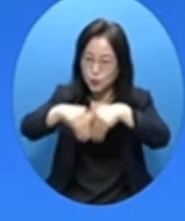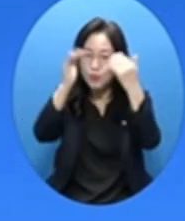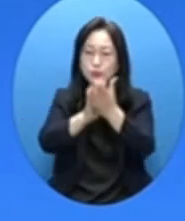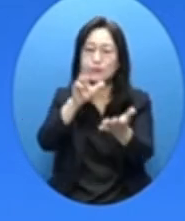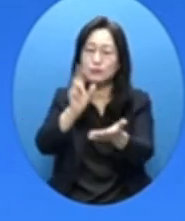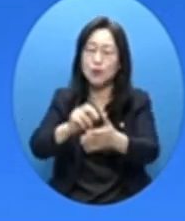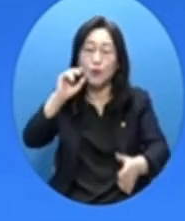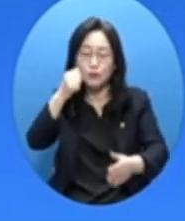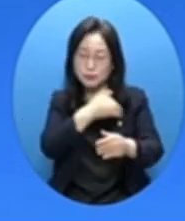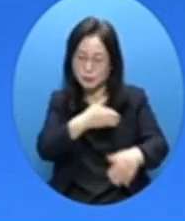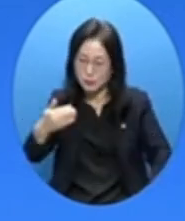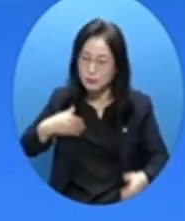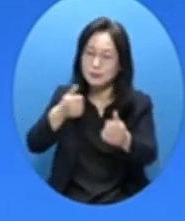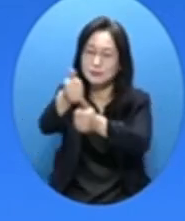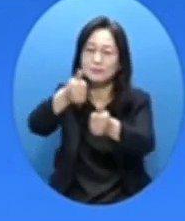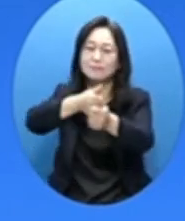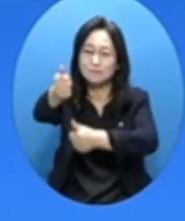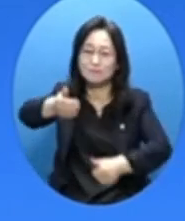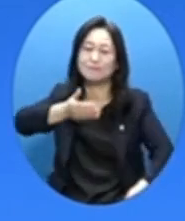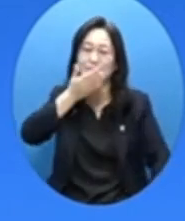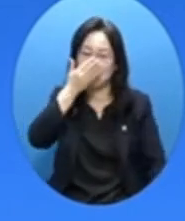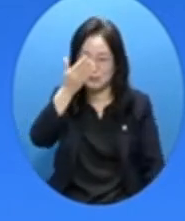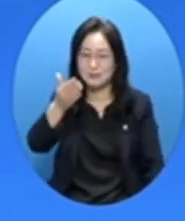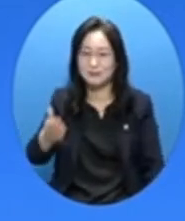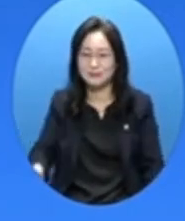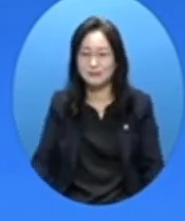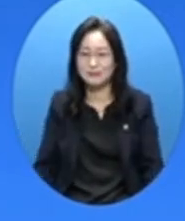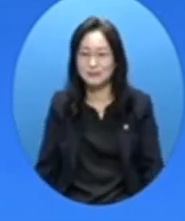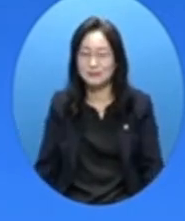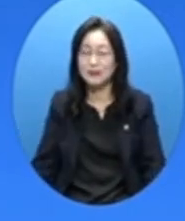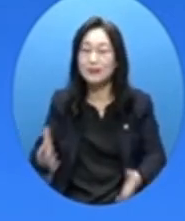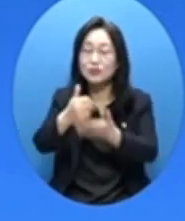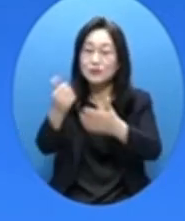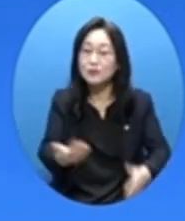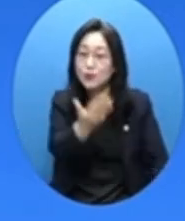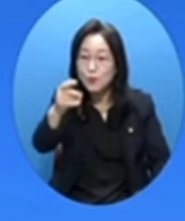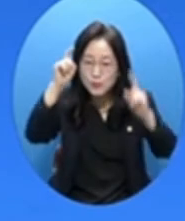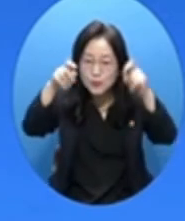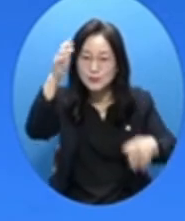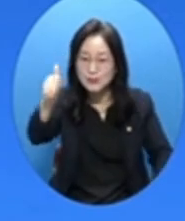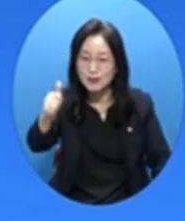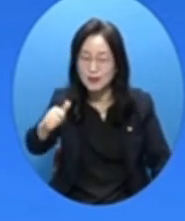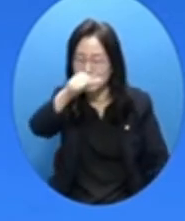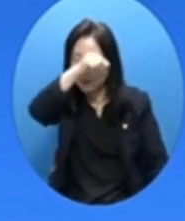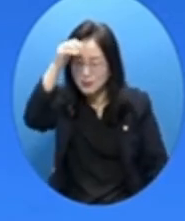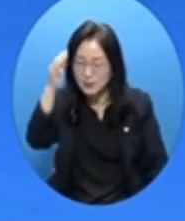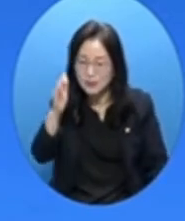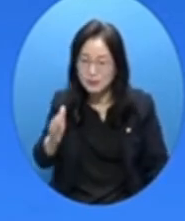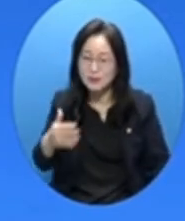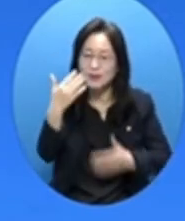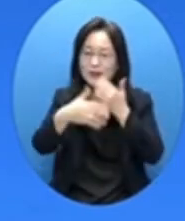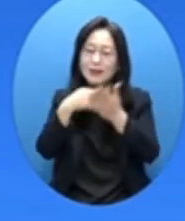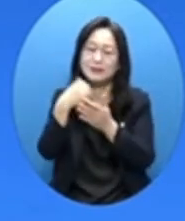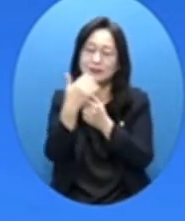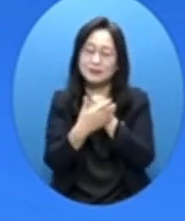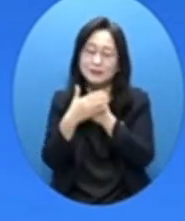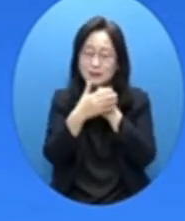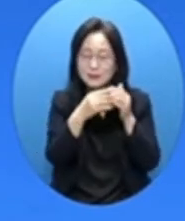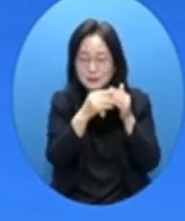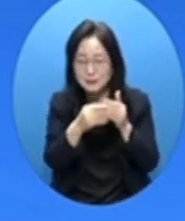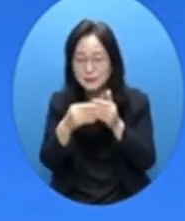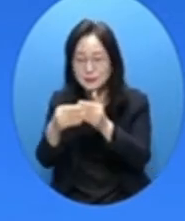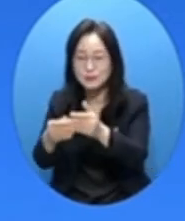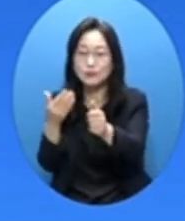문제와 어려움을 넉넉히 이길 수 있게 되는 것입니다 주님이 여러분의 목자가 돼서 여러분 일생을 하나님 은혜 가운데로 인도해